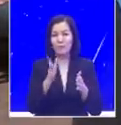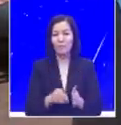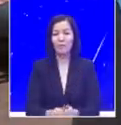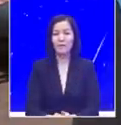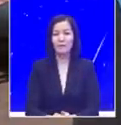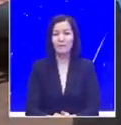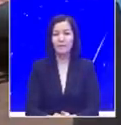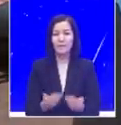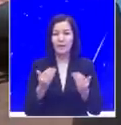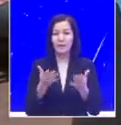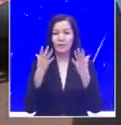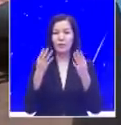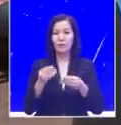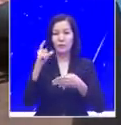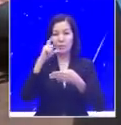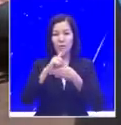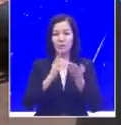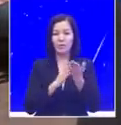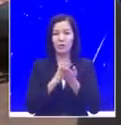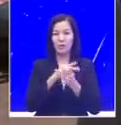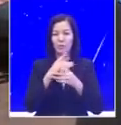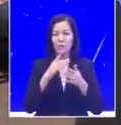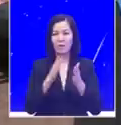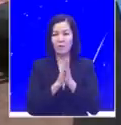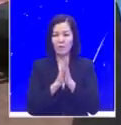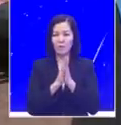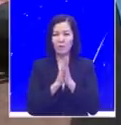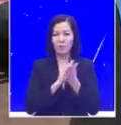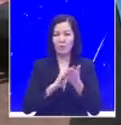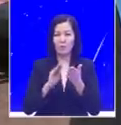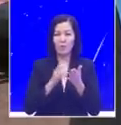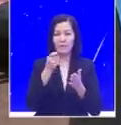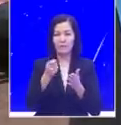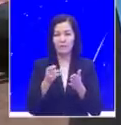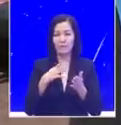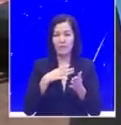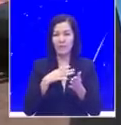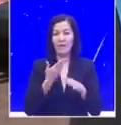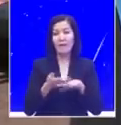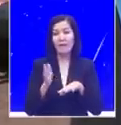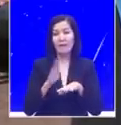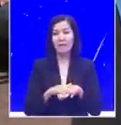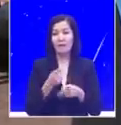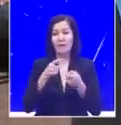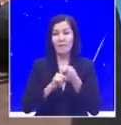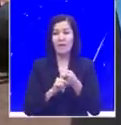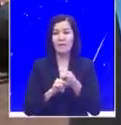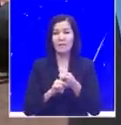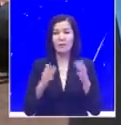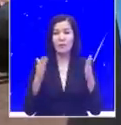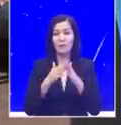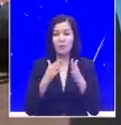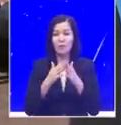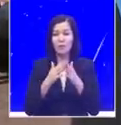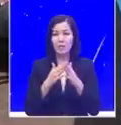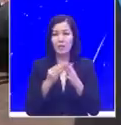таңда мешіт тарапына да көптеген өтініштер келіп түсіп жатыр. Осы қиындыққа байланысты үйлерінде отырып